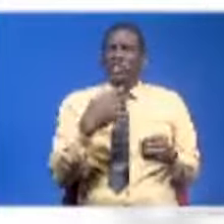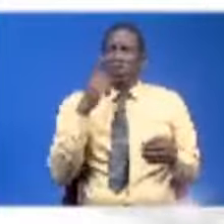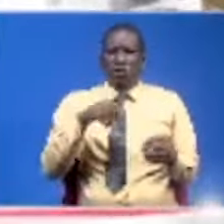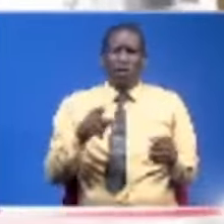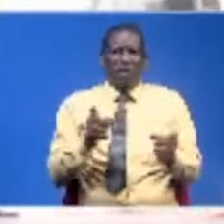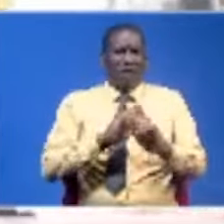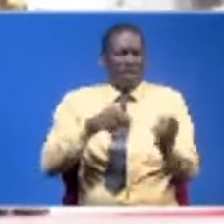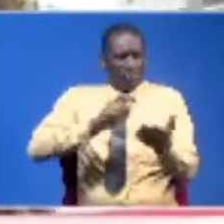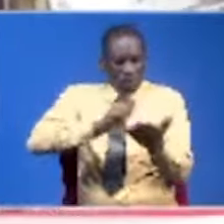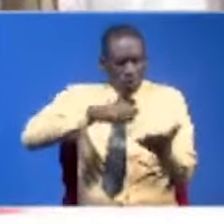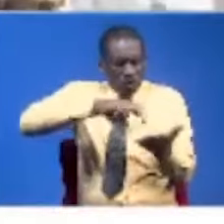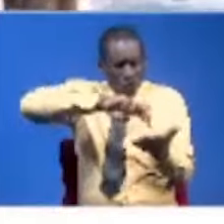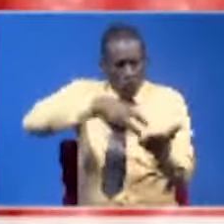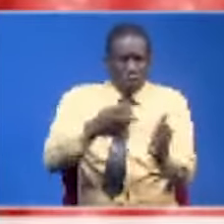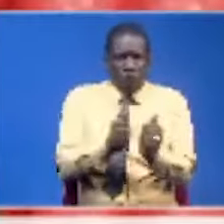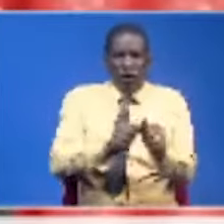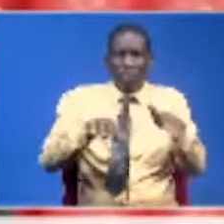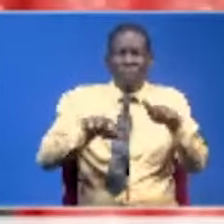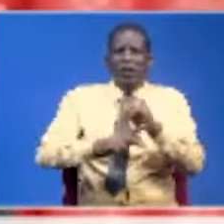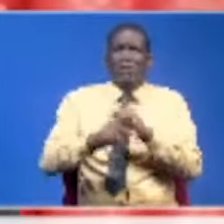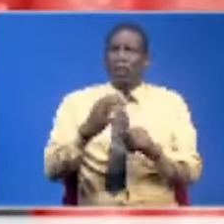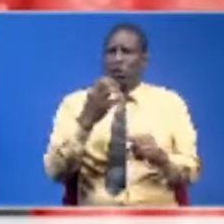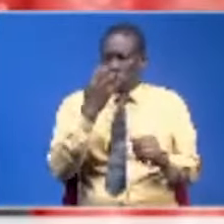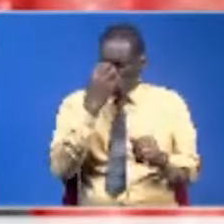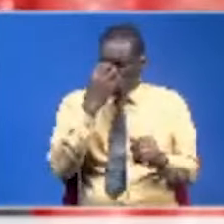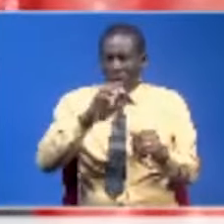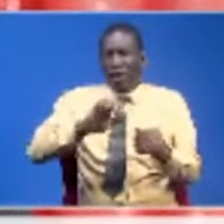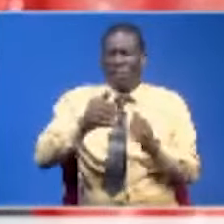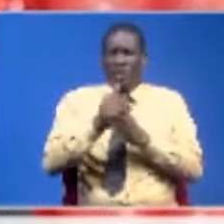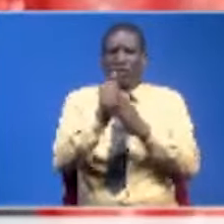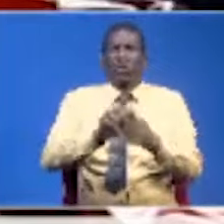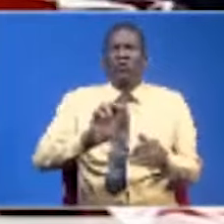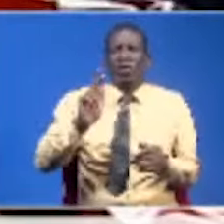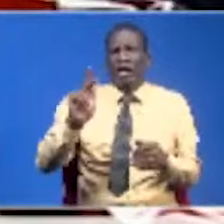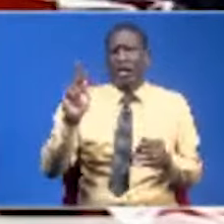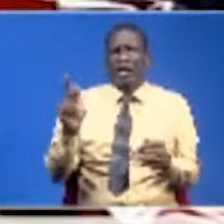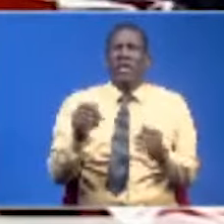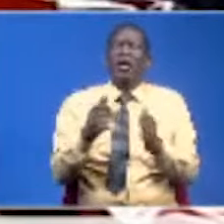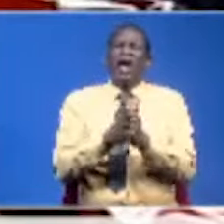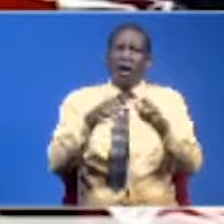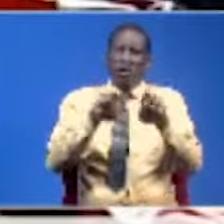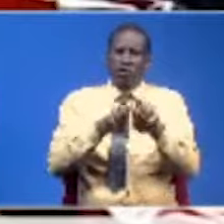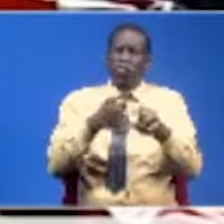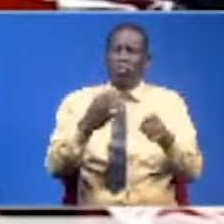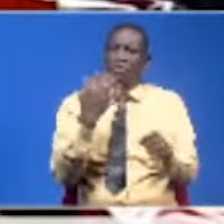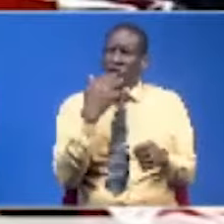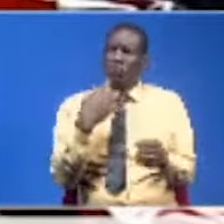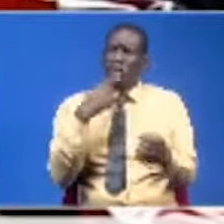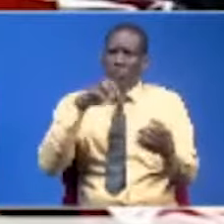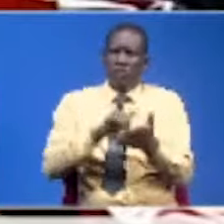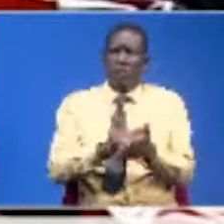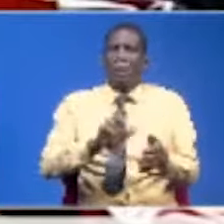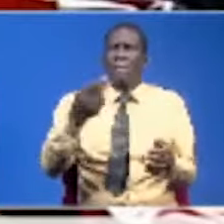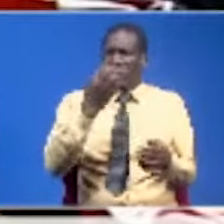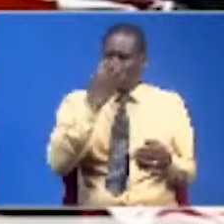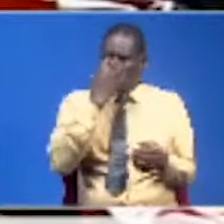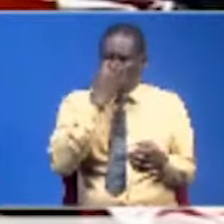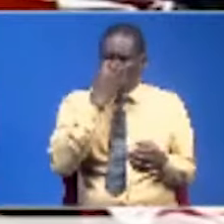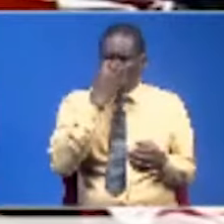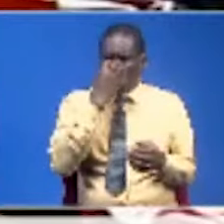kandarasi na rais William Ruto kama vinara wengine wa Kenya Kwanza. Na isitoshe, kulingana na Gachagua, rais William Ruto